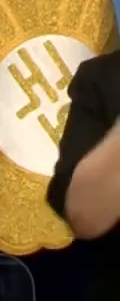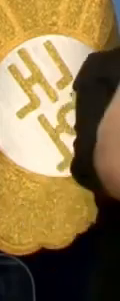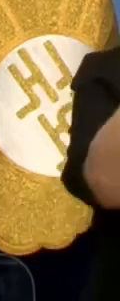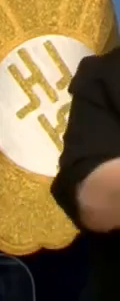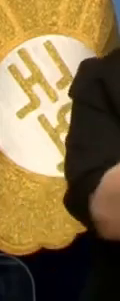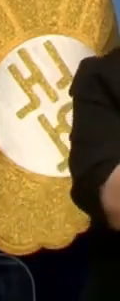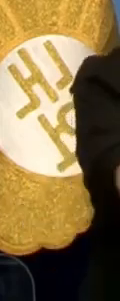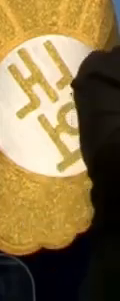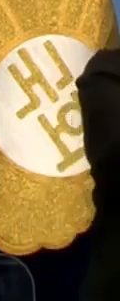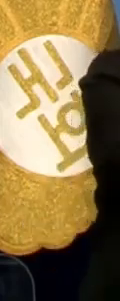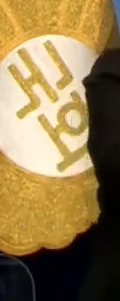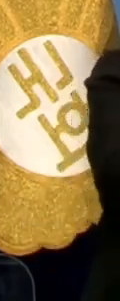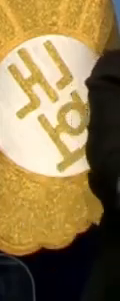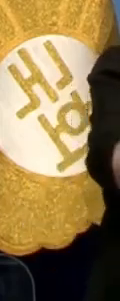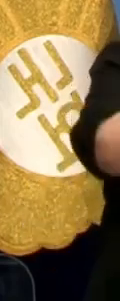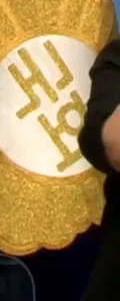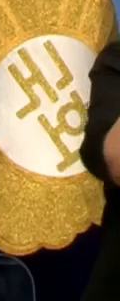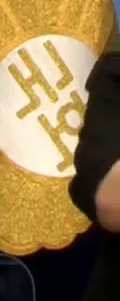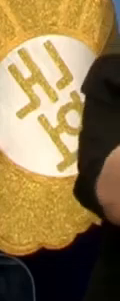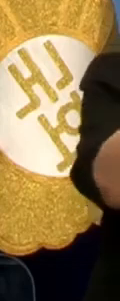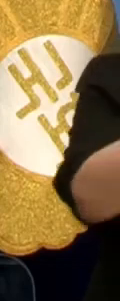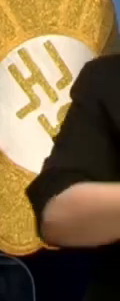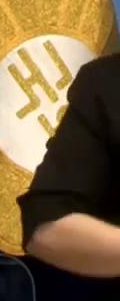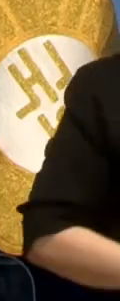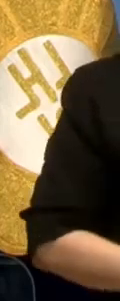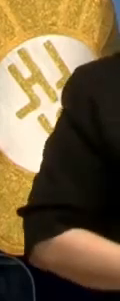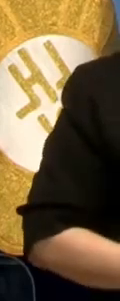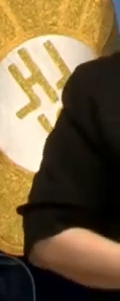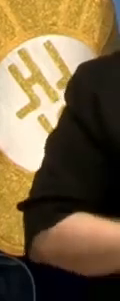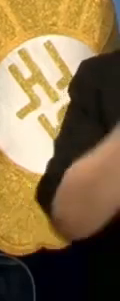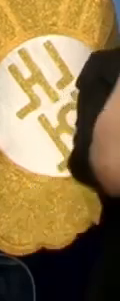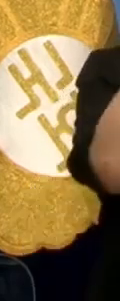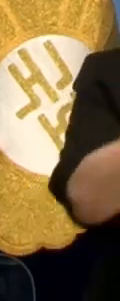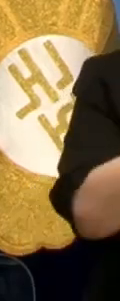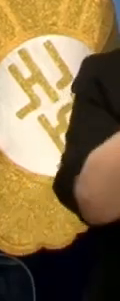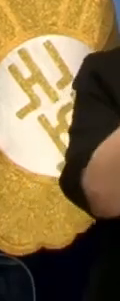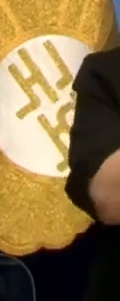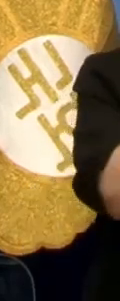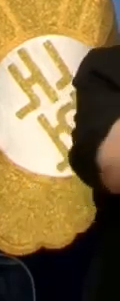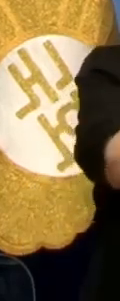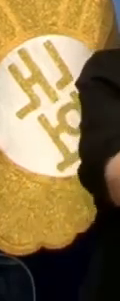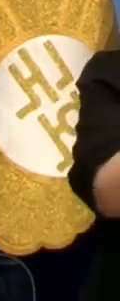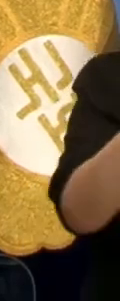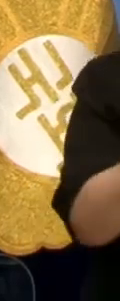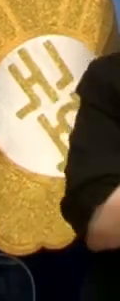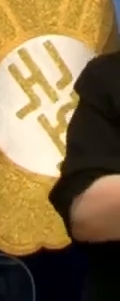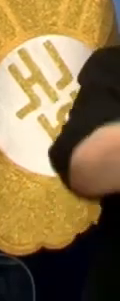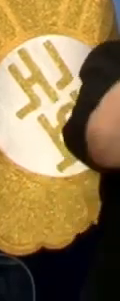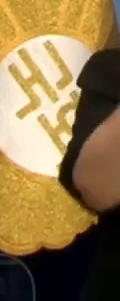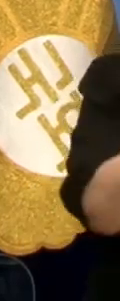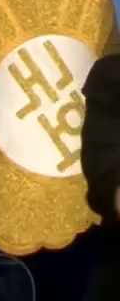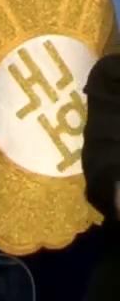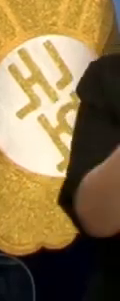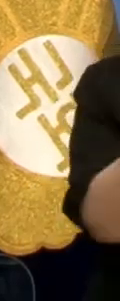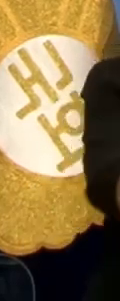기본소득의 방식을 간단히 말씀을 드리겠습니다. 기본소득 방식은 지금까지는 전 국민을 상대로